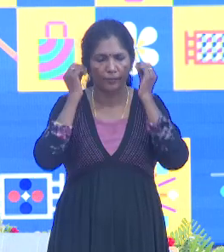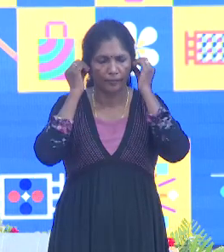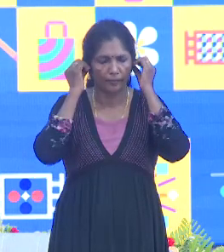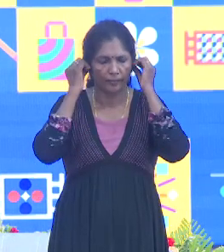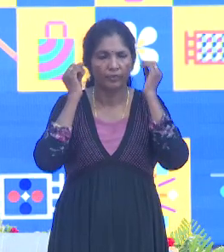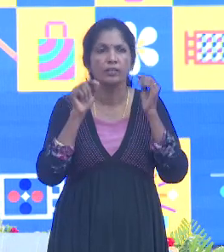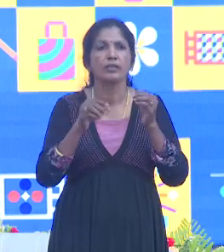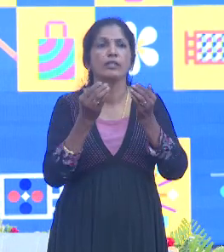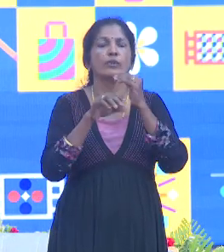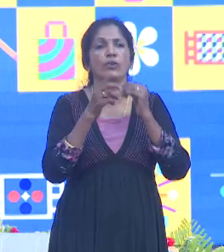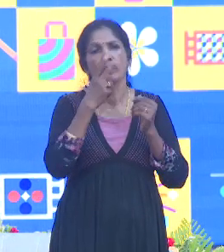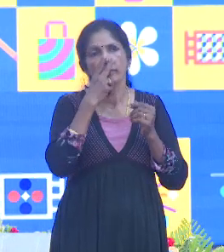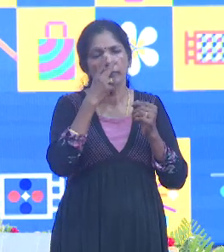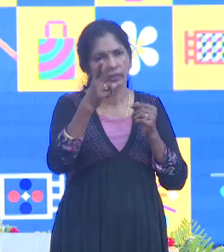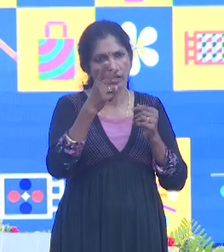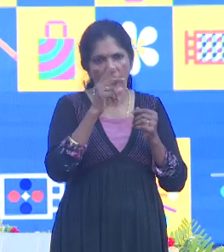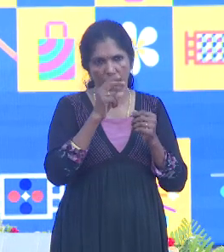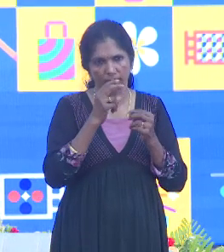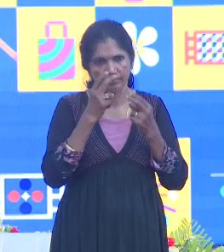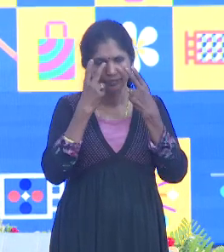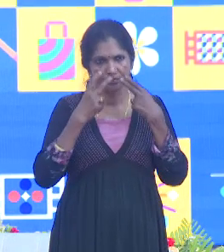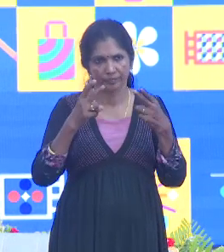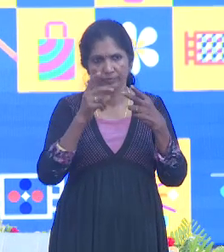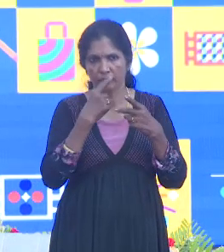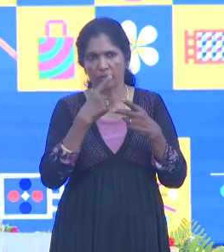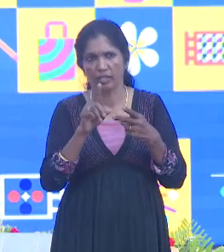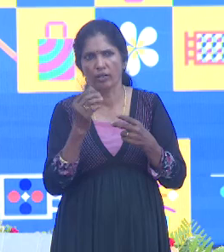അതിൽ മറ്റൊരു കാര്യം ചൂണ്ടിക്കാണിക്കാനുള്ളത്,